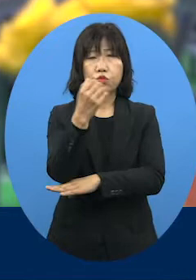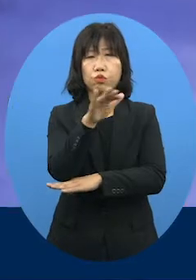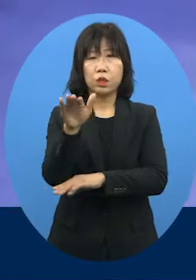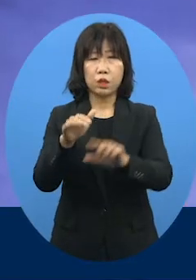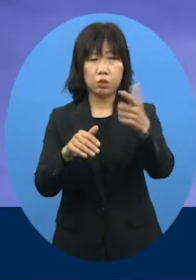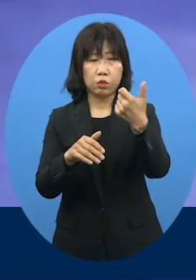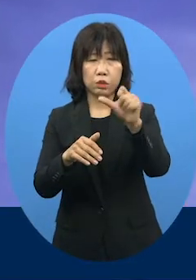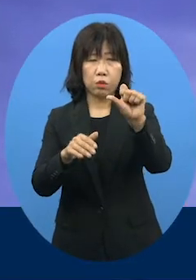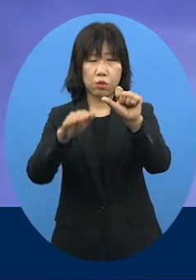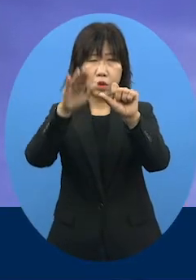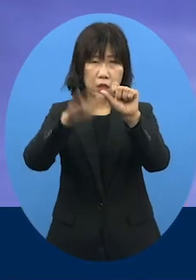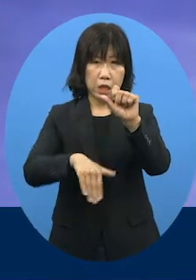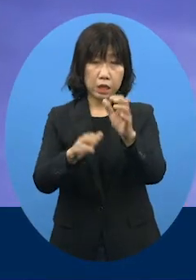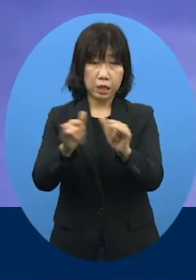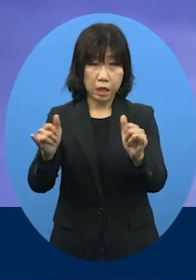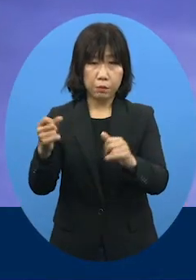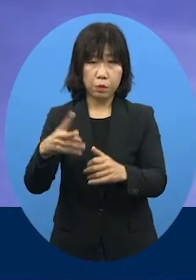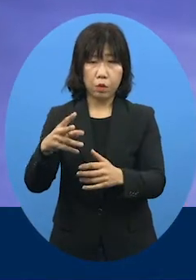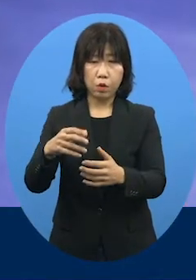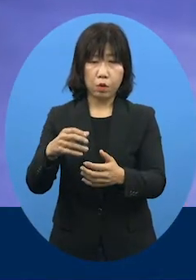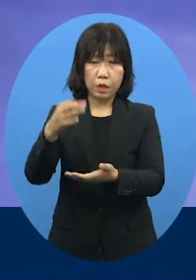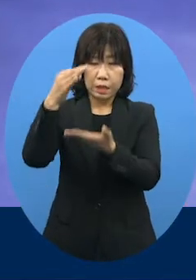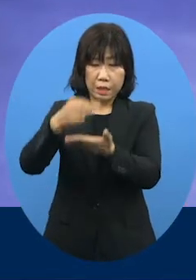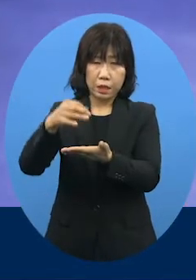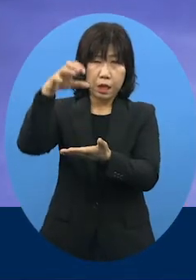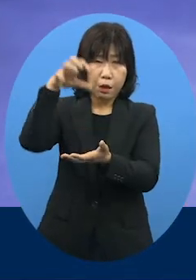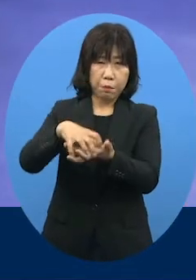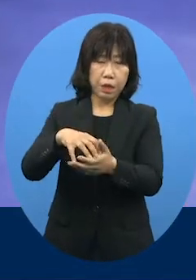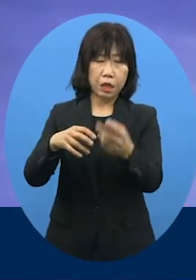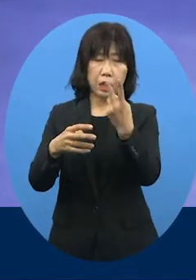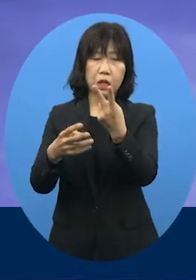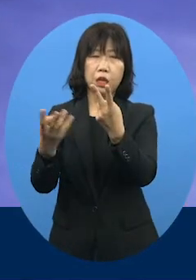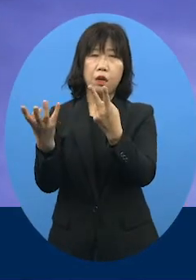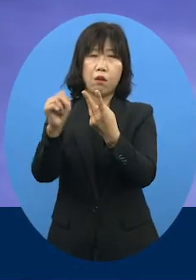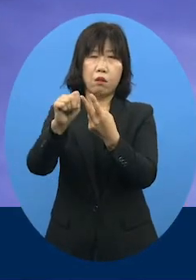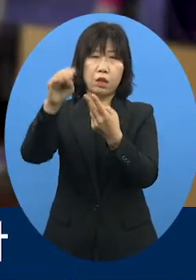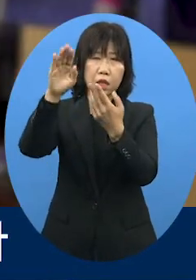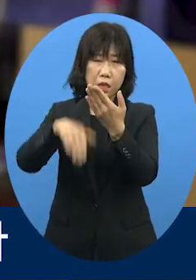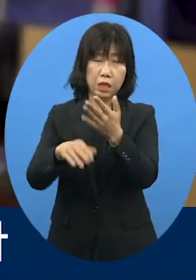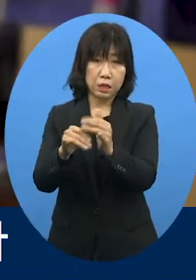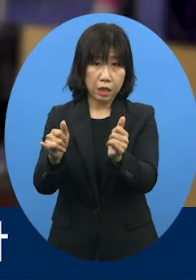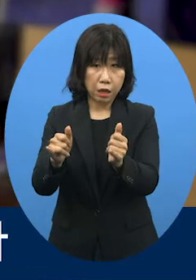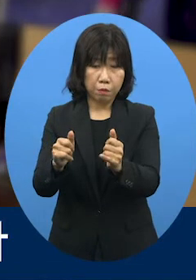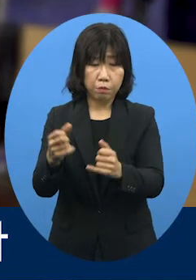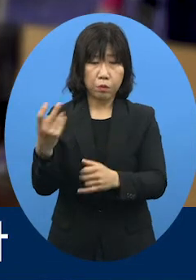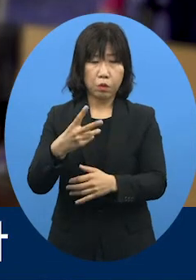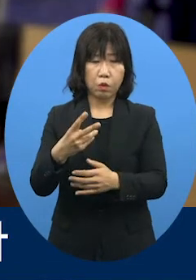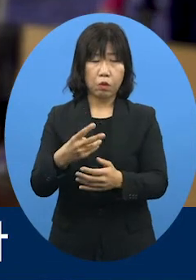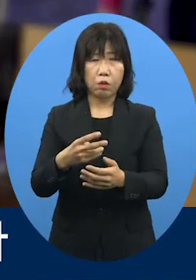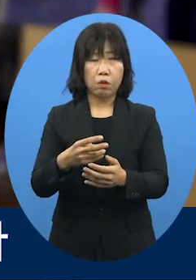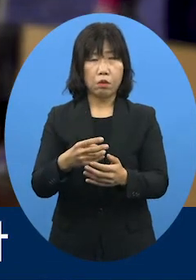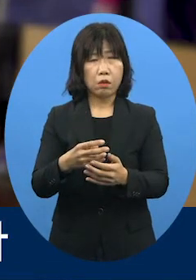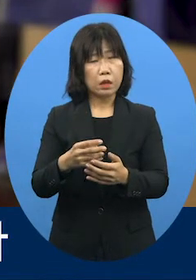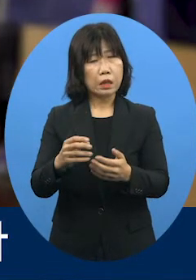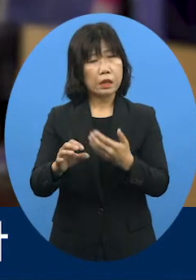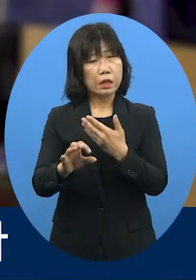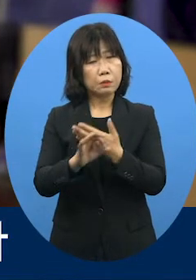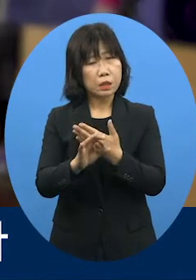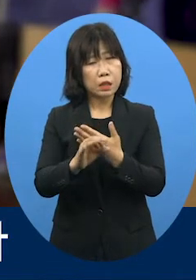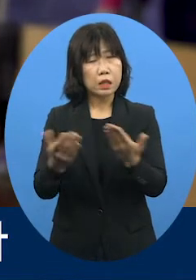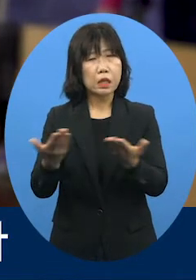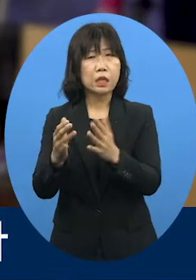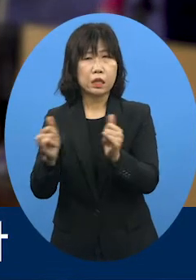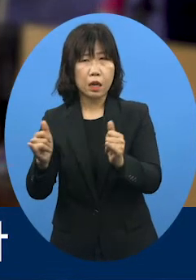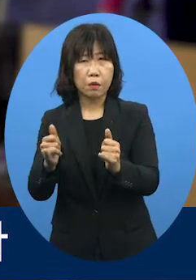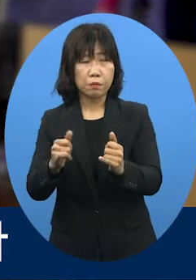65% 이하인 사람 가족 합산 재산이 2억 원 이하인 사람 정기 소득이 없는 일용근로자 로 구직